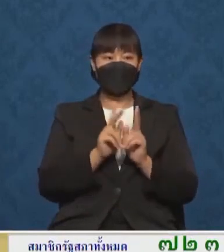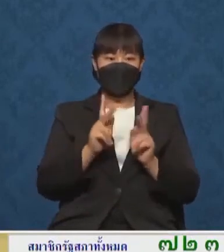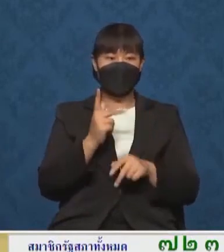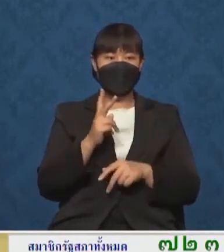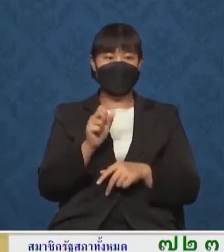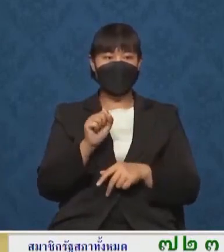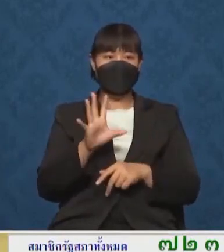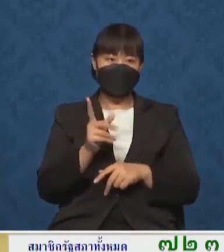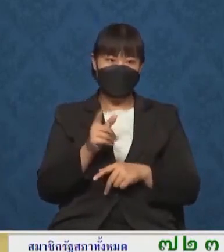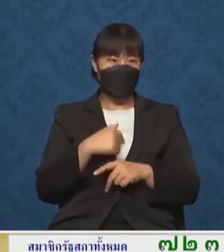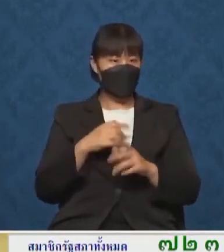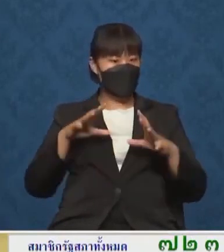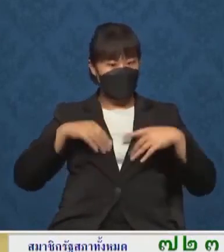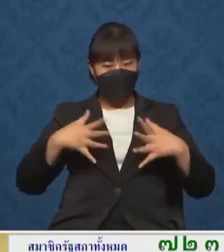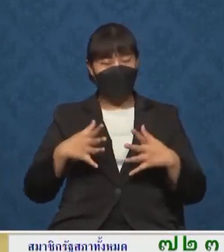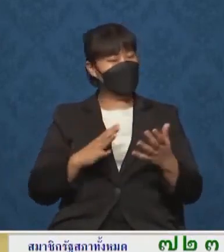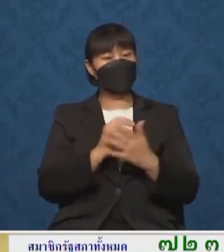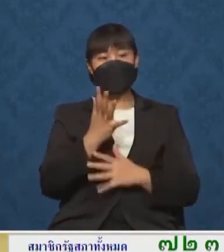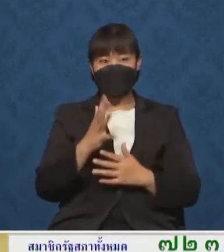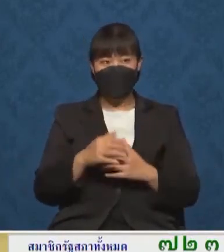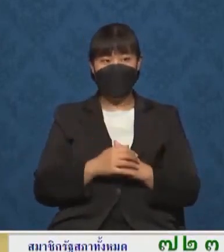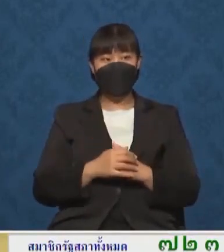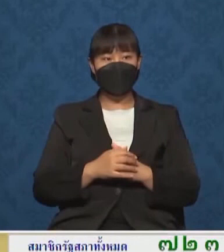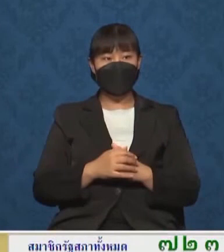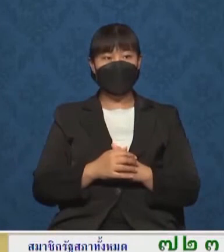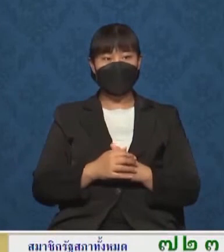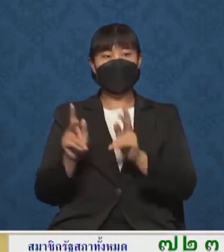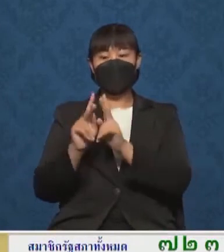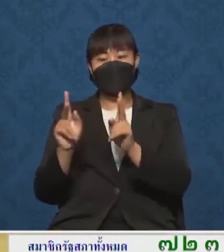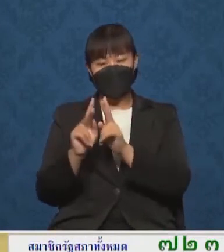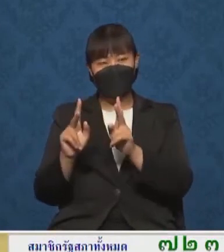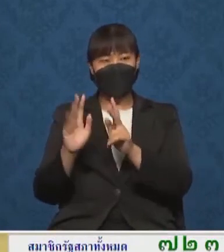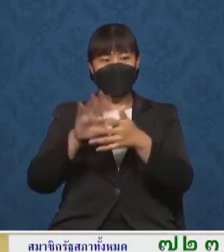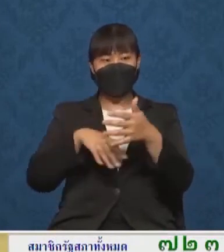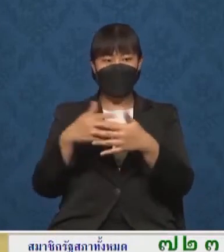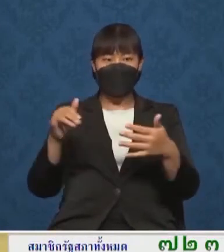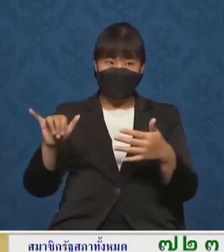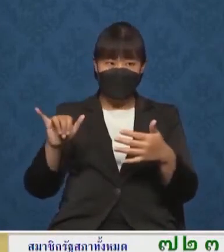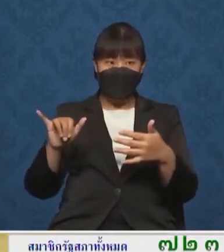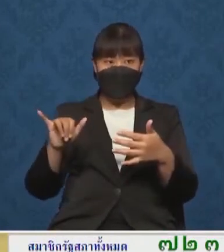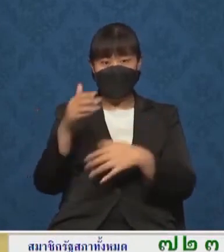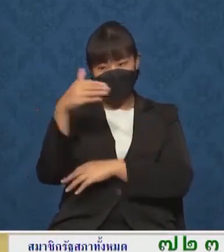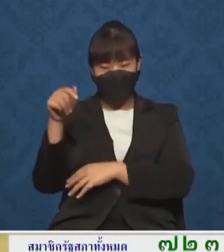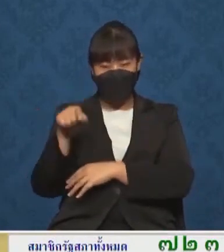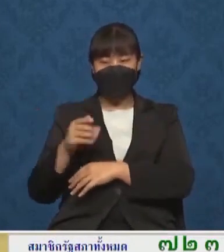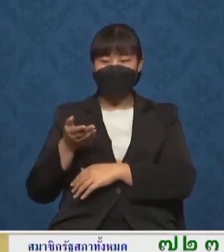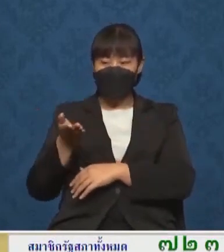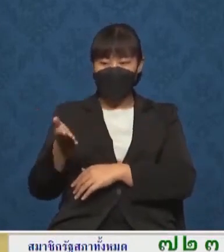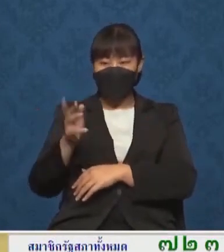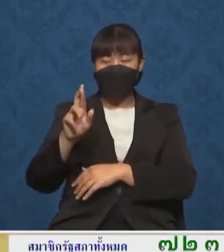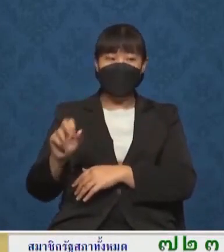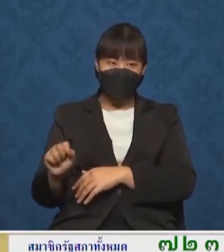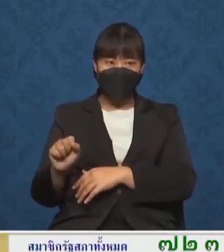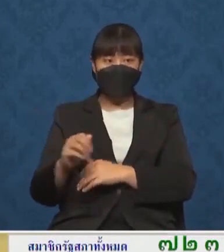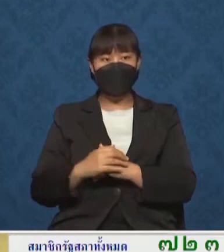านด่านที่2ต่อให้ผ่านจากบอร์ดคณะกรรมการยุทธศาสตร์ชาตินะครับท่านก็ต้องมาขอความเห็นชอบจากรัฐสภา